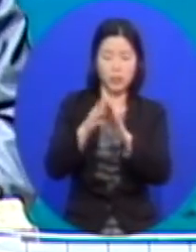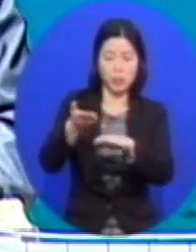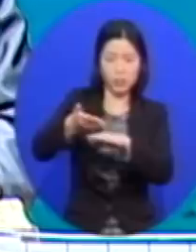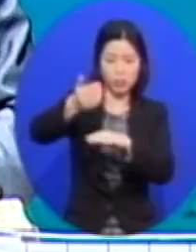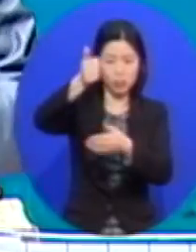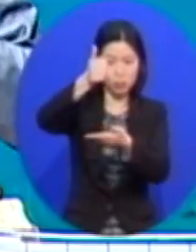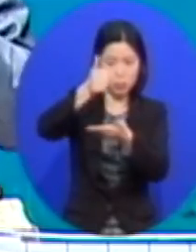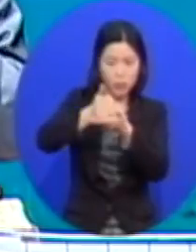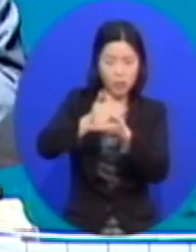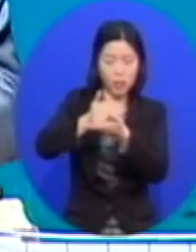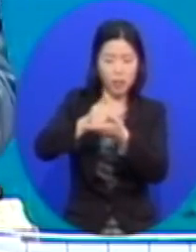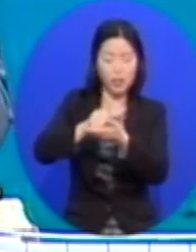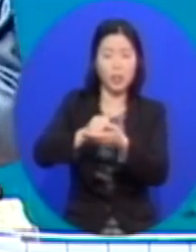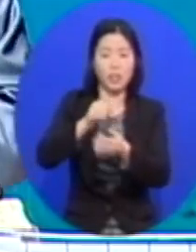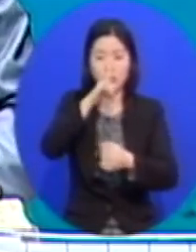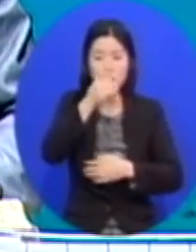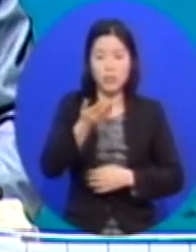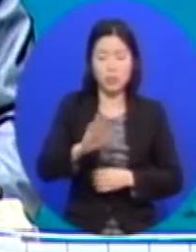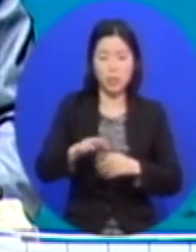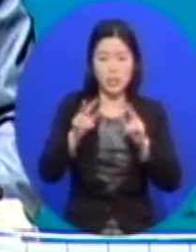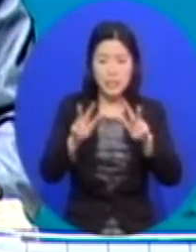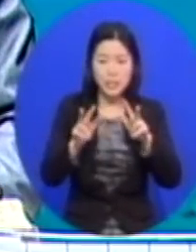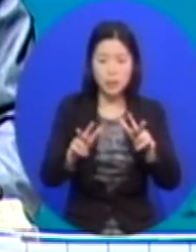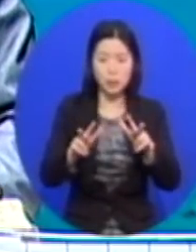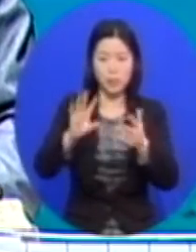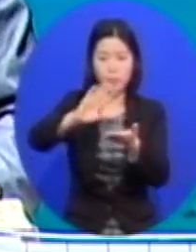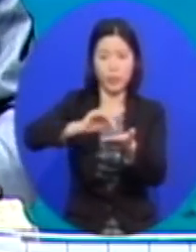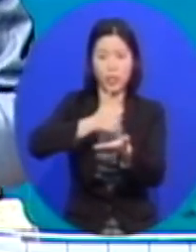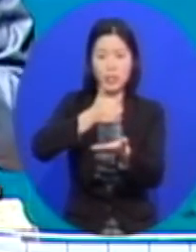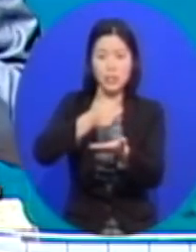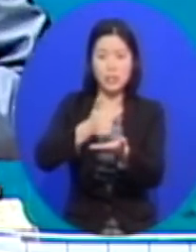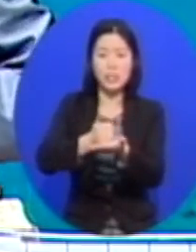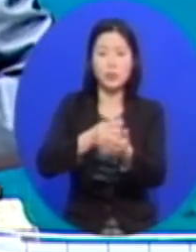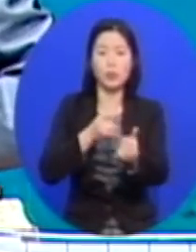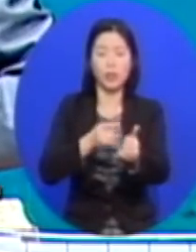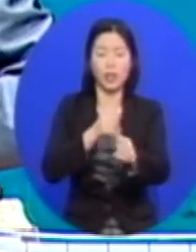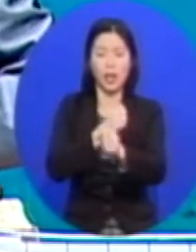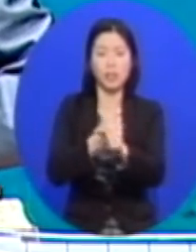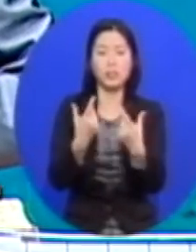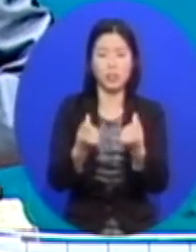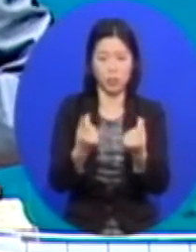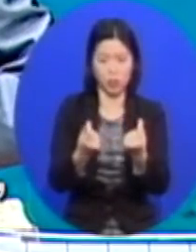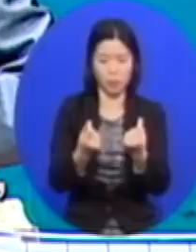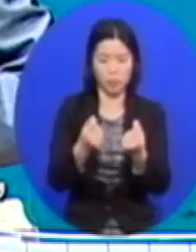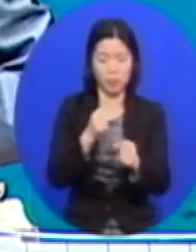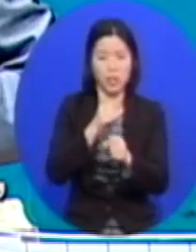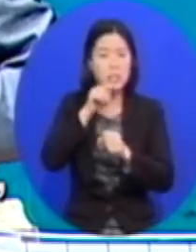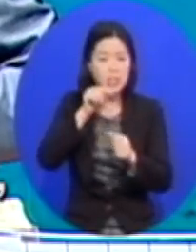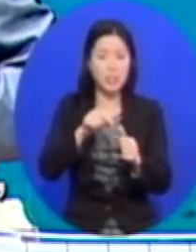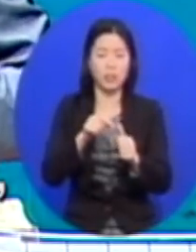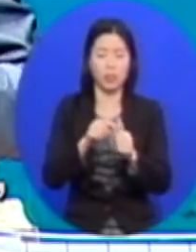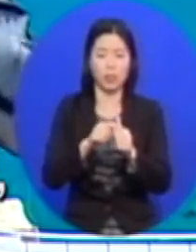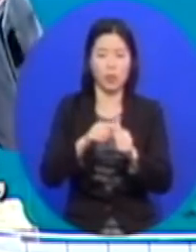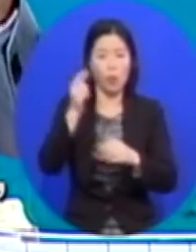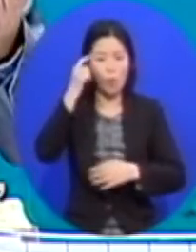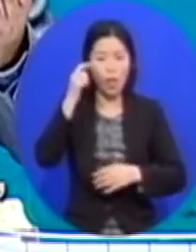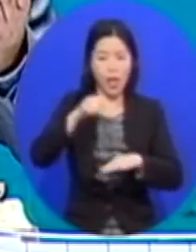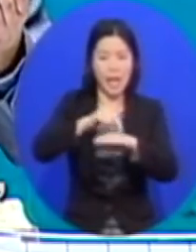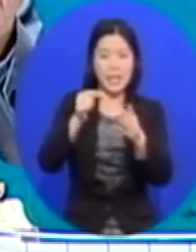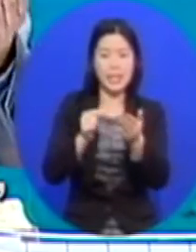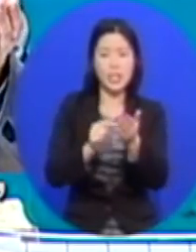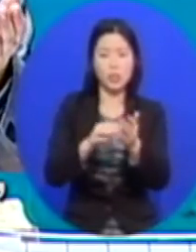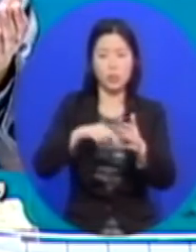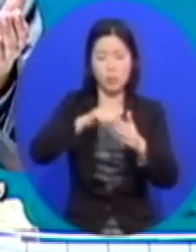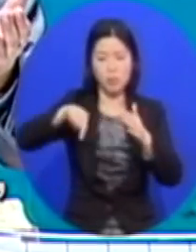찜한 이제는 예수님께 하듯이 하라는 거에요 이 주님을 마음이 보셨습니까 전에는 겉으로만